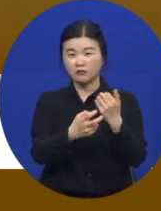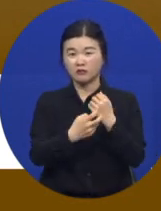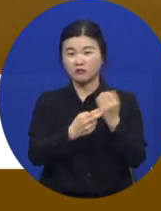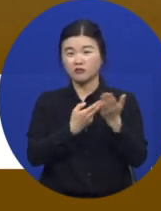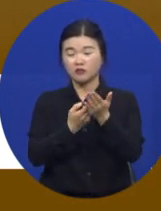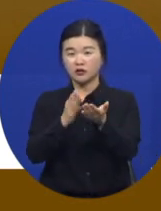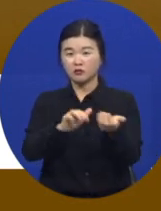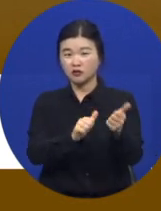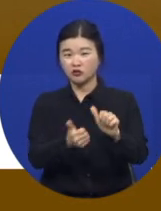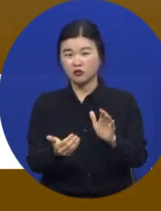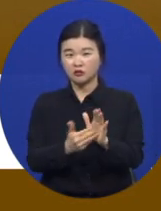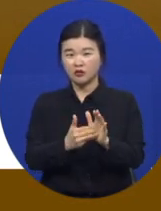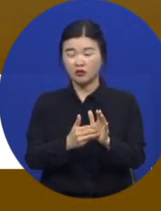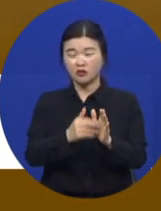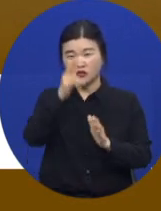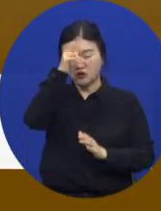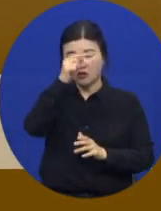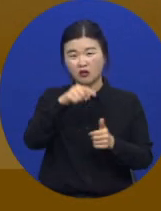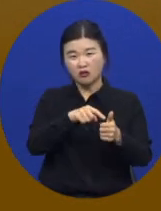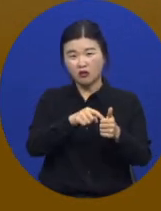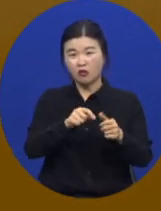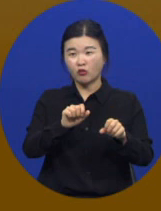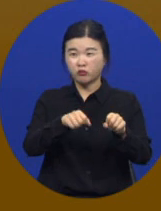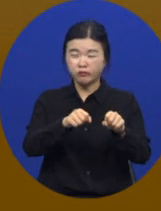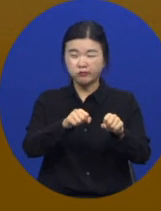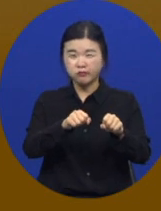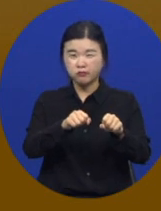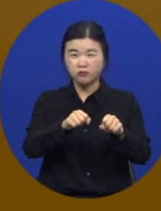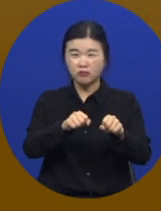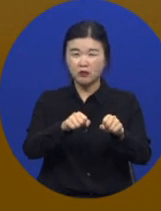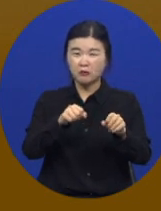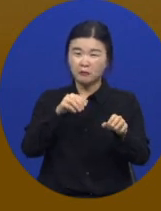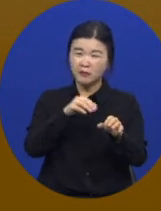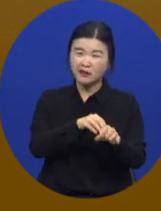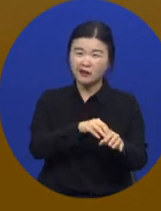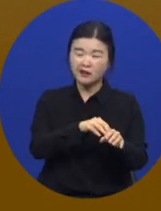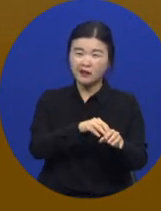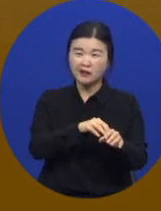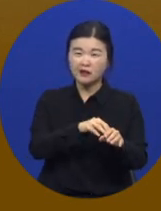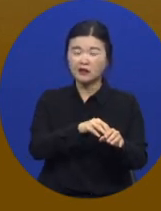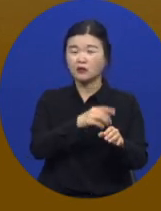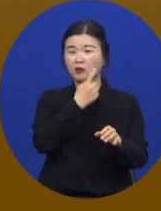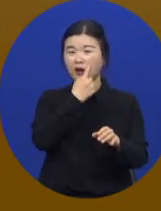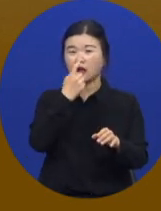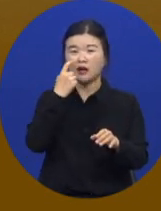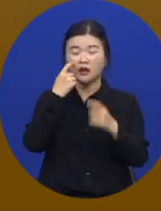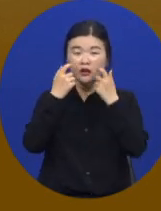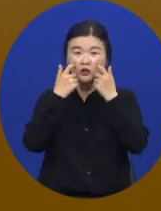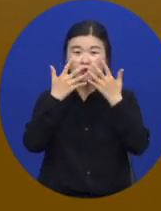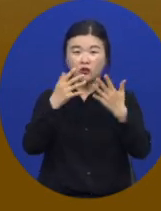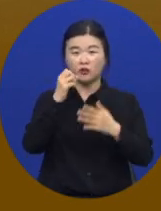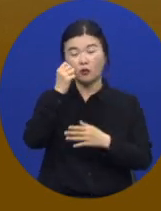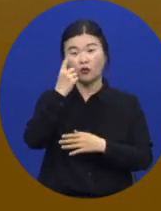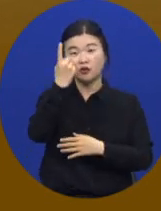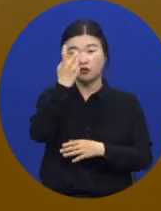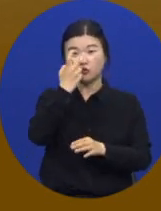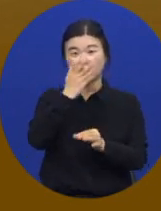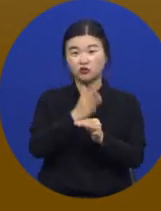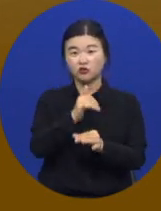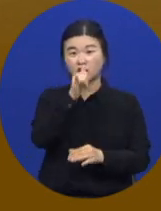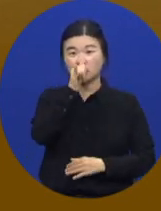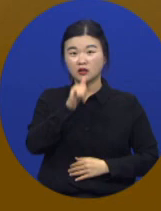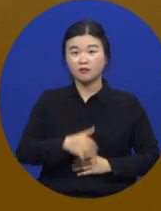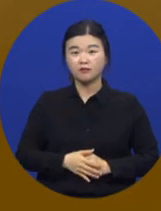숨졌습니다. 경찰은 A씨가 오토바이를 타고 가다 연석에 부딪혀 사고가 난 것으로 보고 정확한 경위를 조사하고